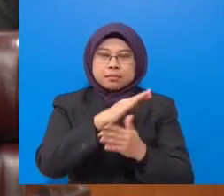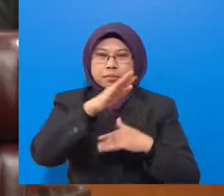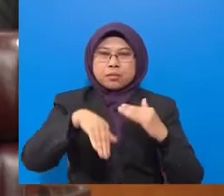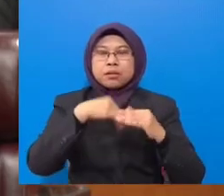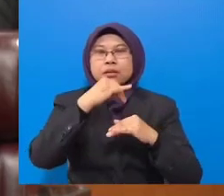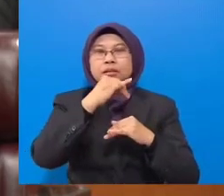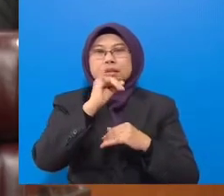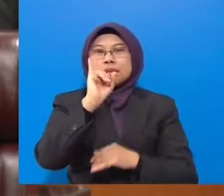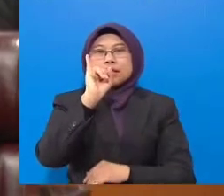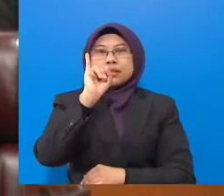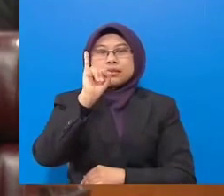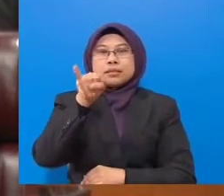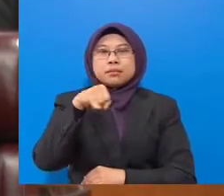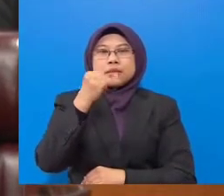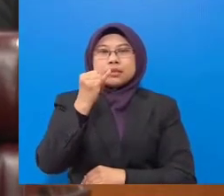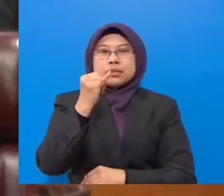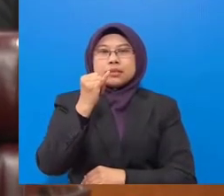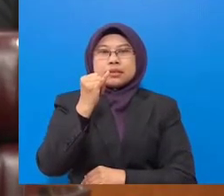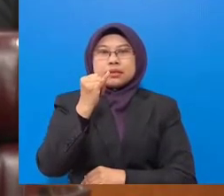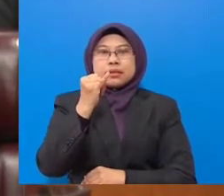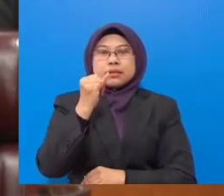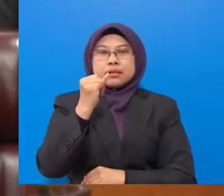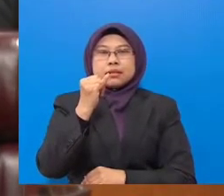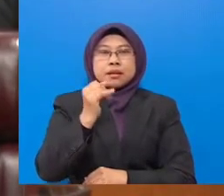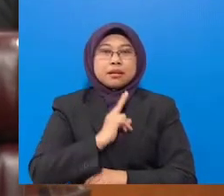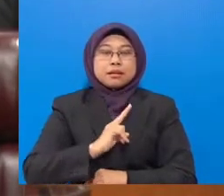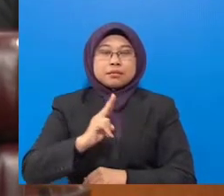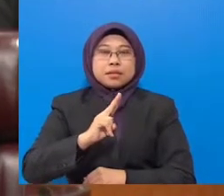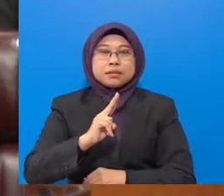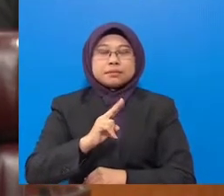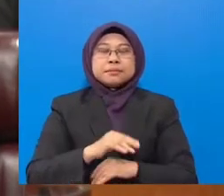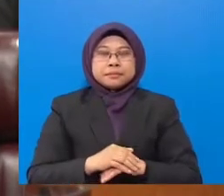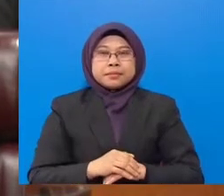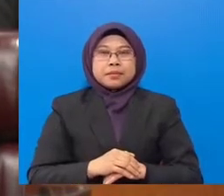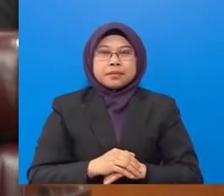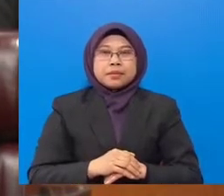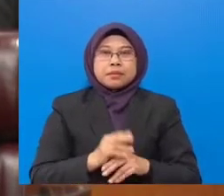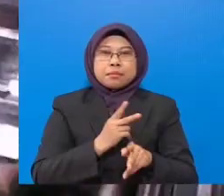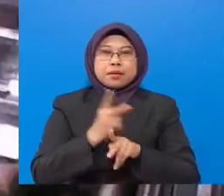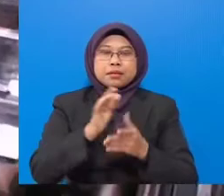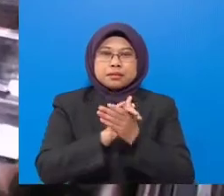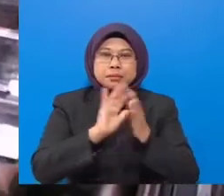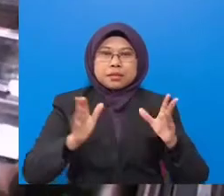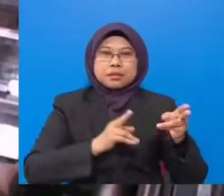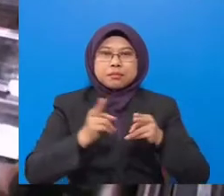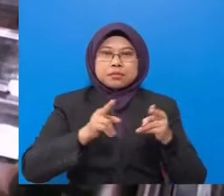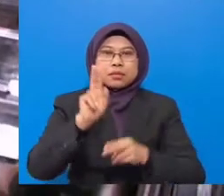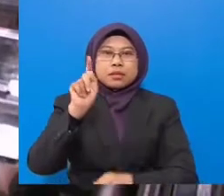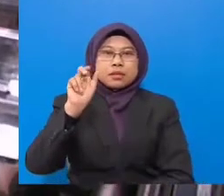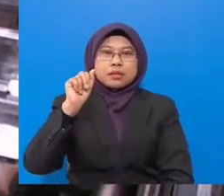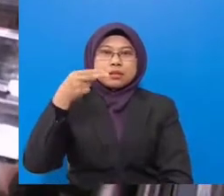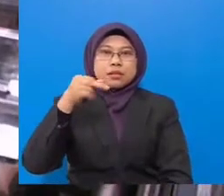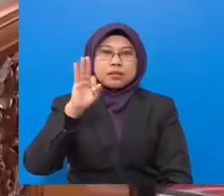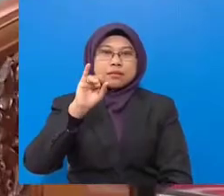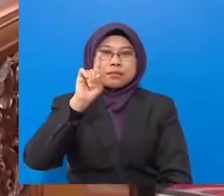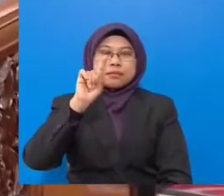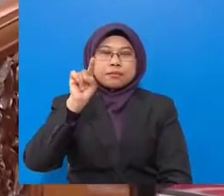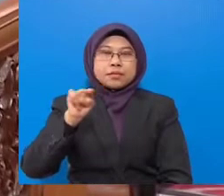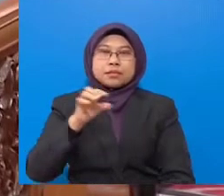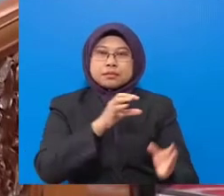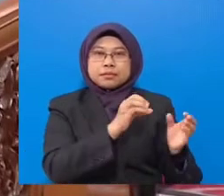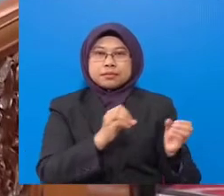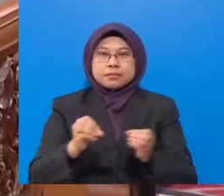bagian agama jabatan Perdana Menteri tetapi kru yang melibatkan kepakaran soal keselamatan dan juga pengurusan Tahfidz telah